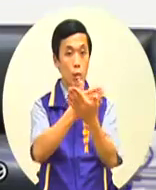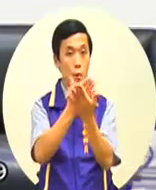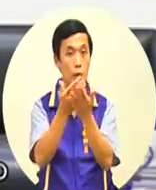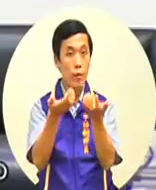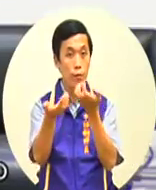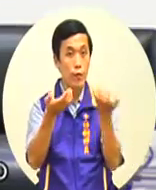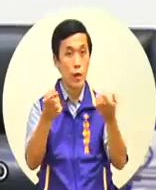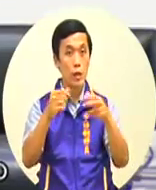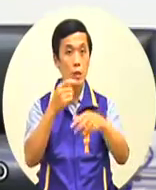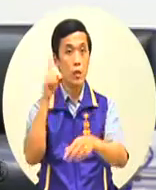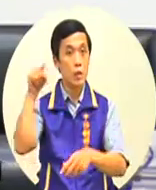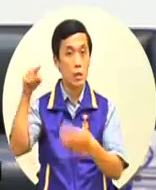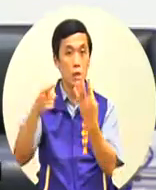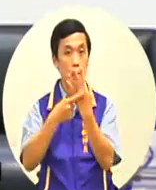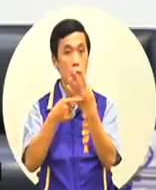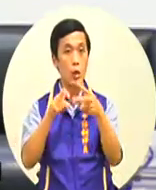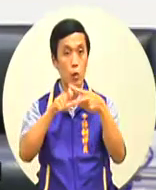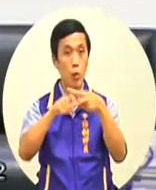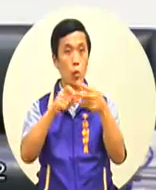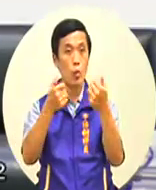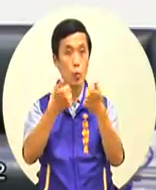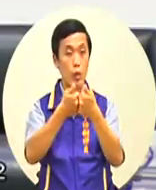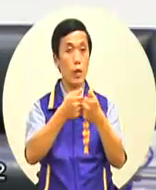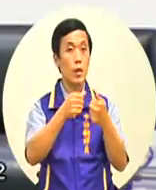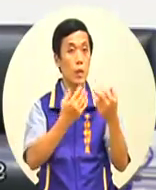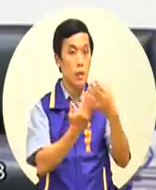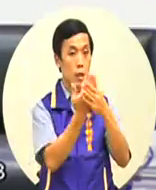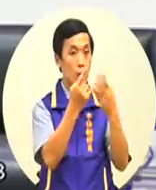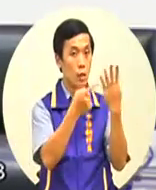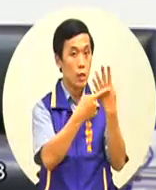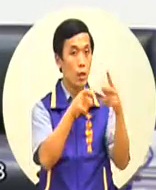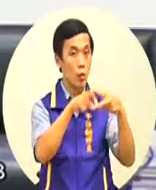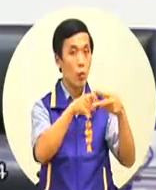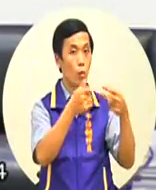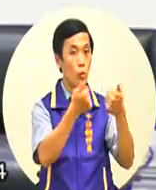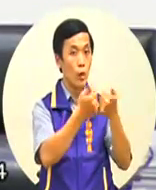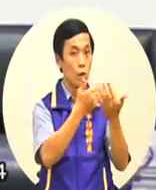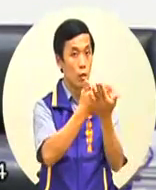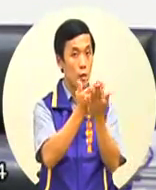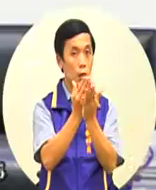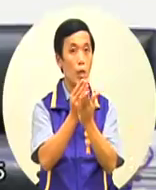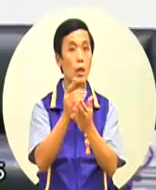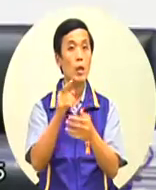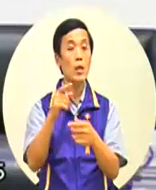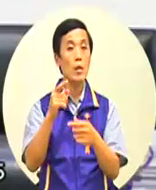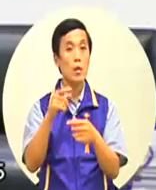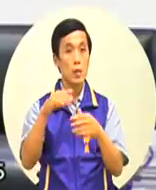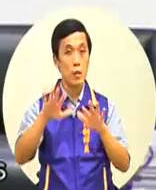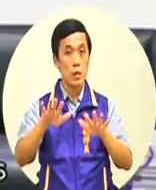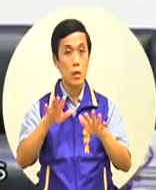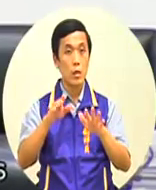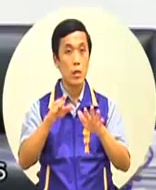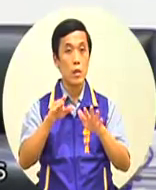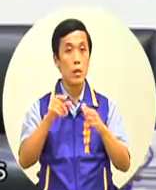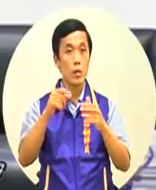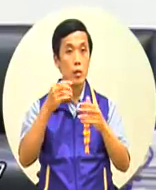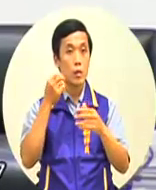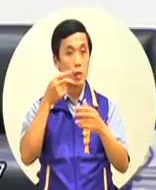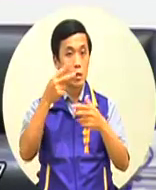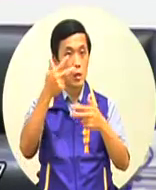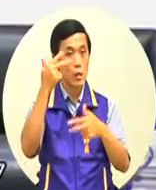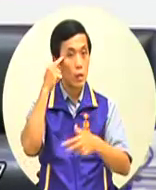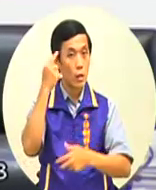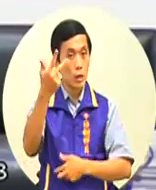业工会，有产业工会，很多种类型的，一例一休，然后取消七天假，这样的制